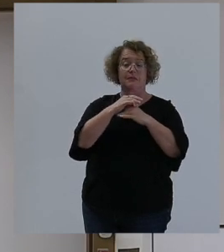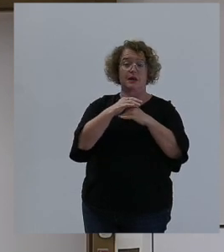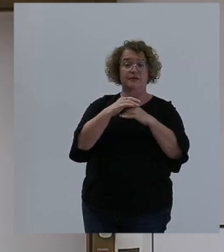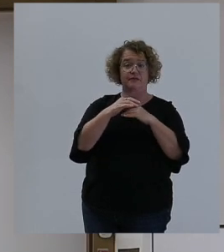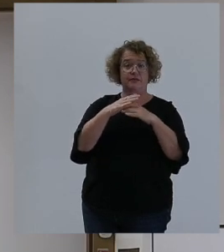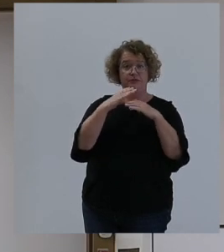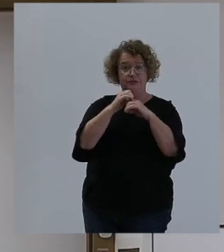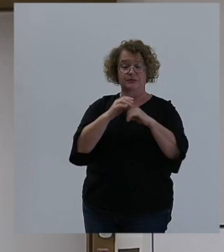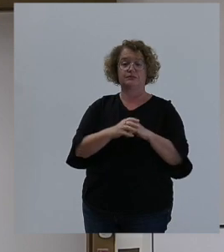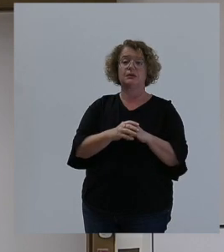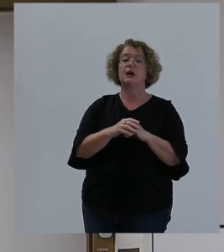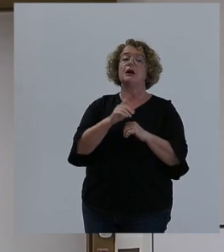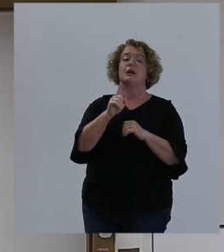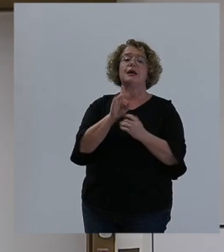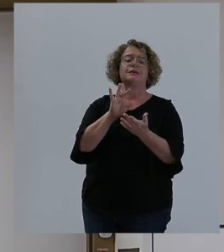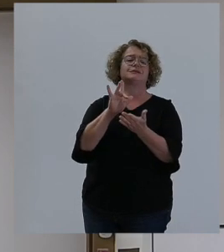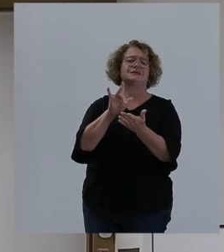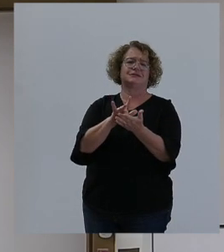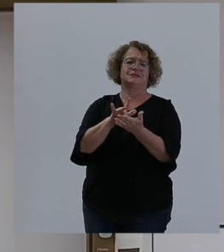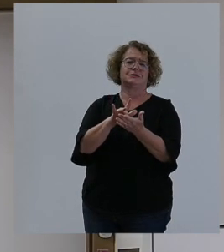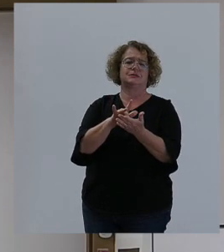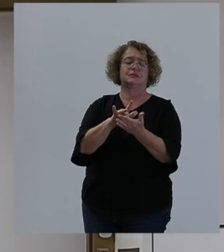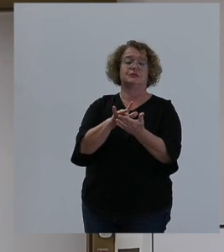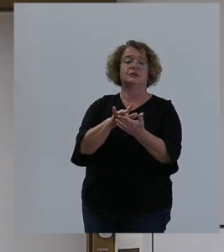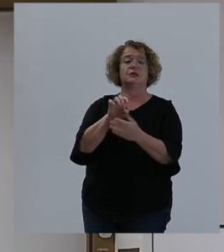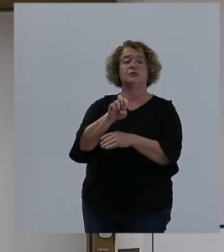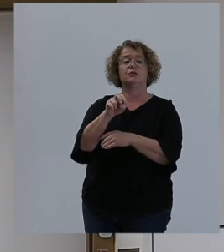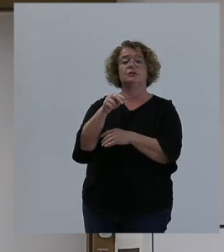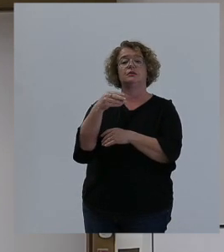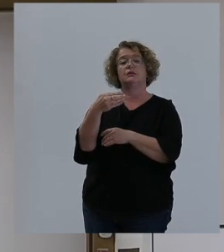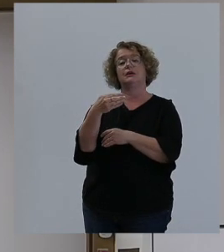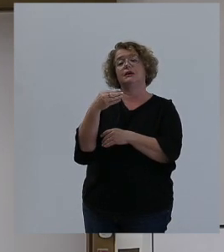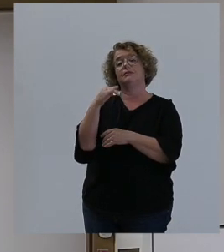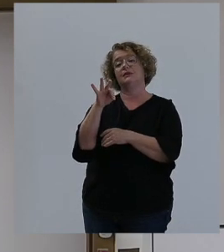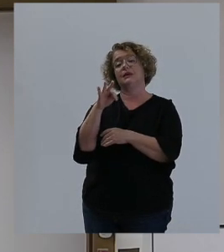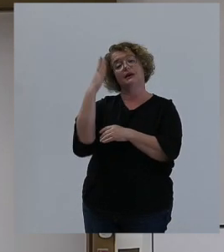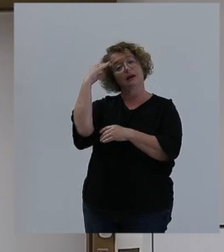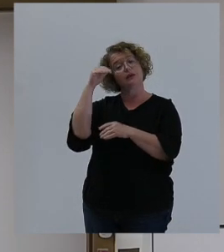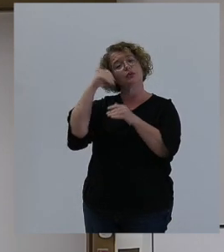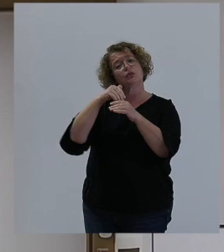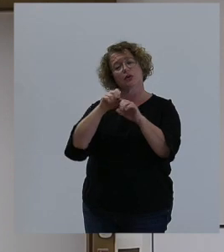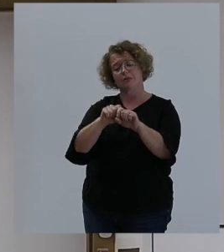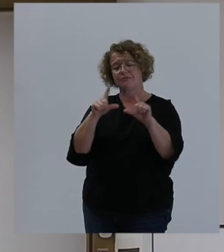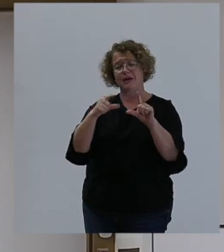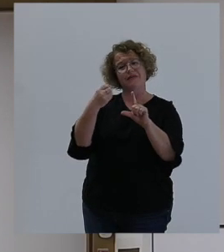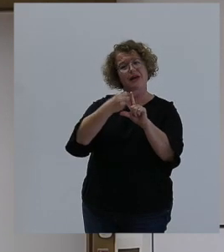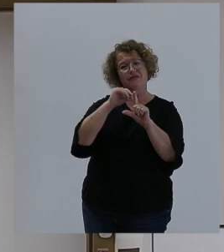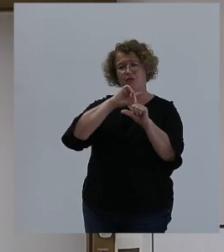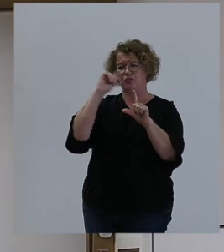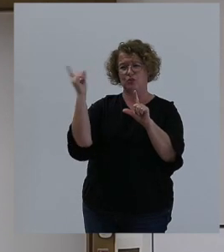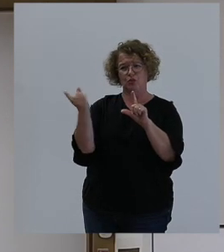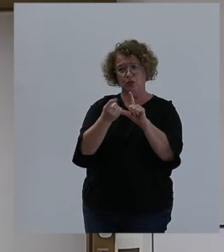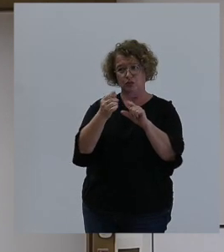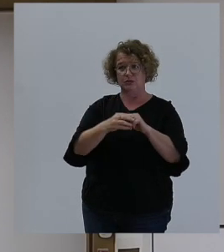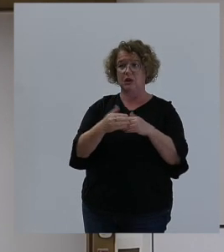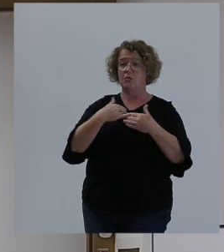temps. Sur le site, normalement, l'ENT étudiant, vous avez toute une série d'informations qui sont à votre disposition. Je suis Morgane